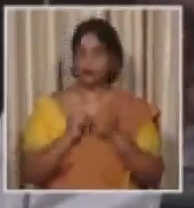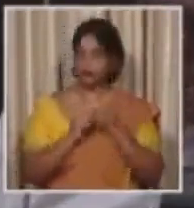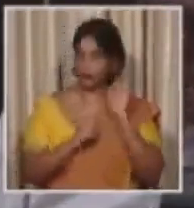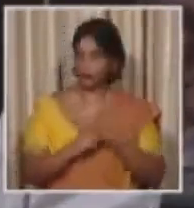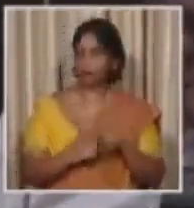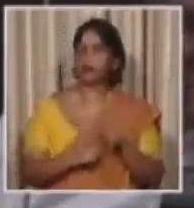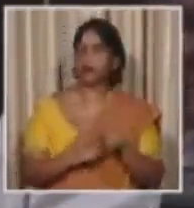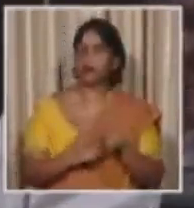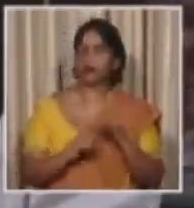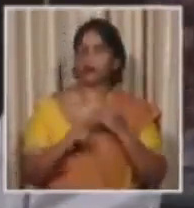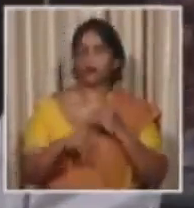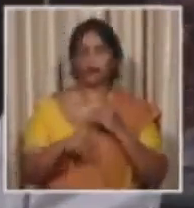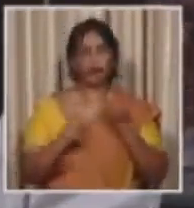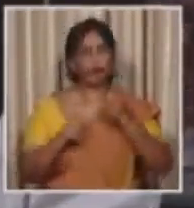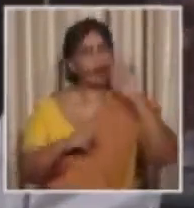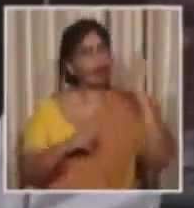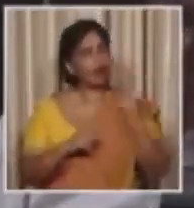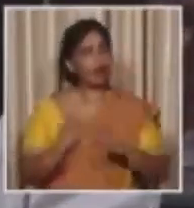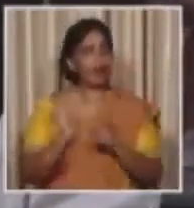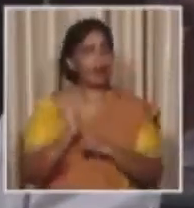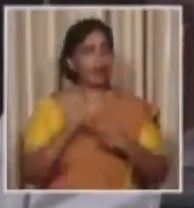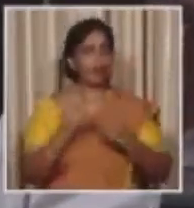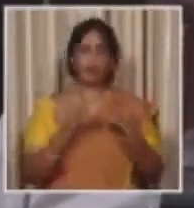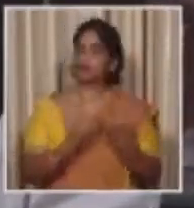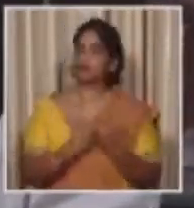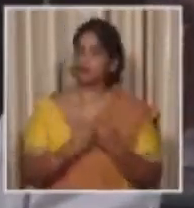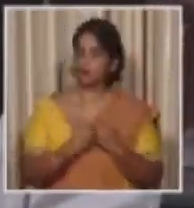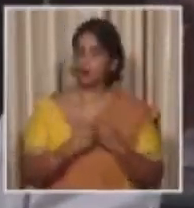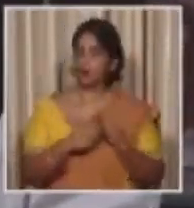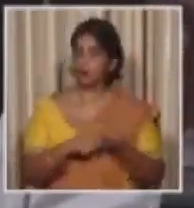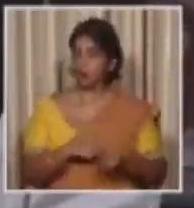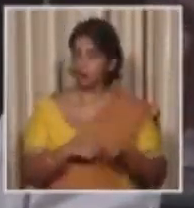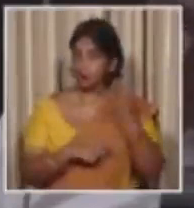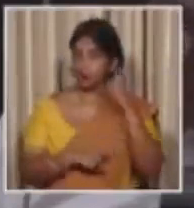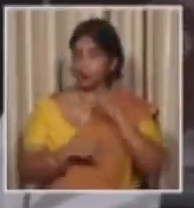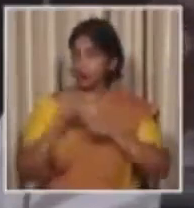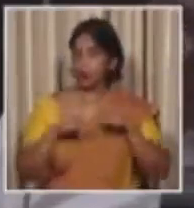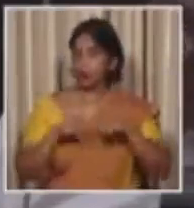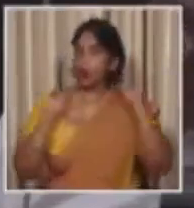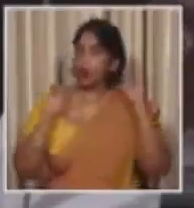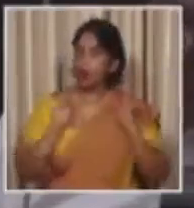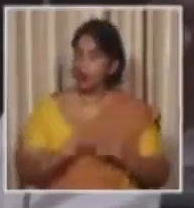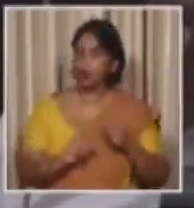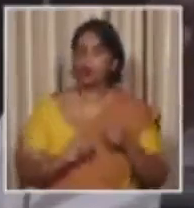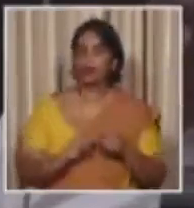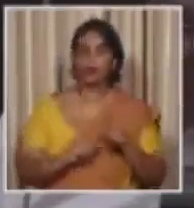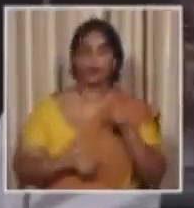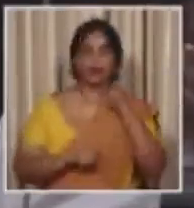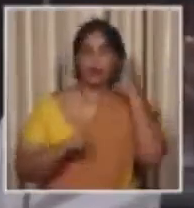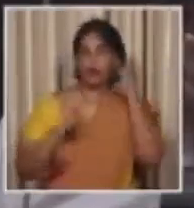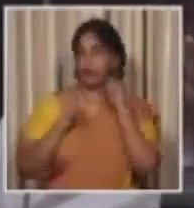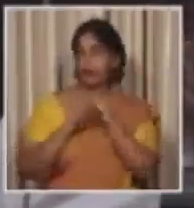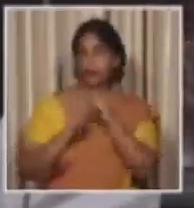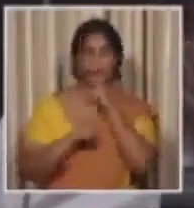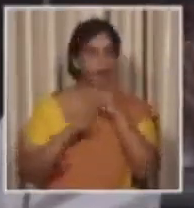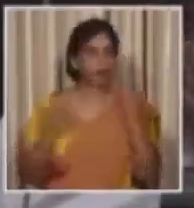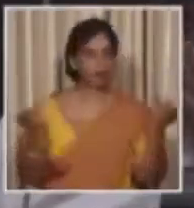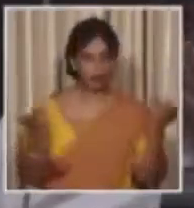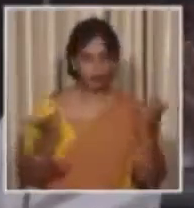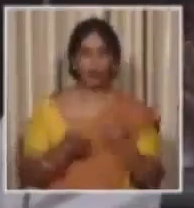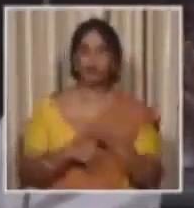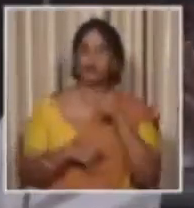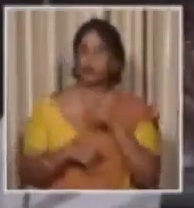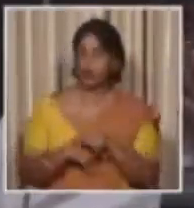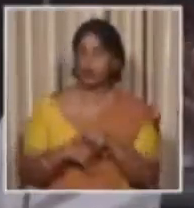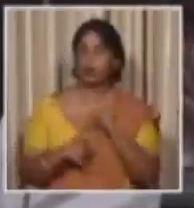වුණා. ඉතාමත් අවම මිලකට එළවලු ආවා. අර වැඩි වෙච්ච කාලේ කතා කරාට අඩු වෙච්ච කාලේ කවුරුත් ඒ පිළිබඳව කතා කරේ නැහැ. ඉතින්